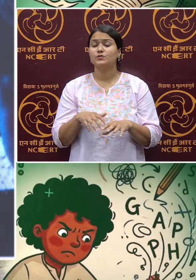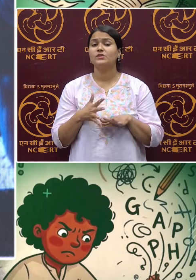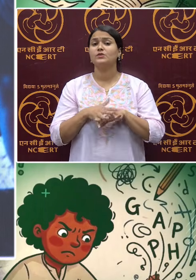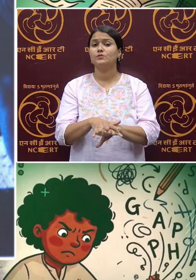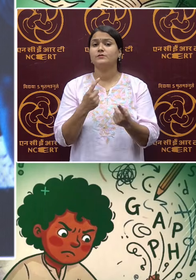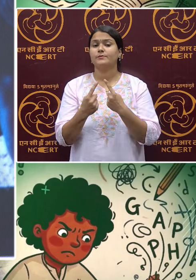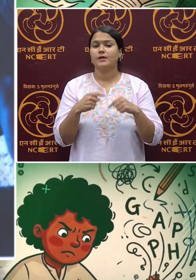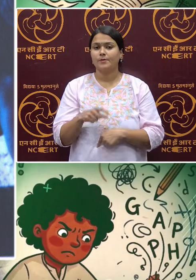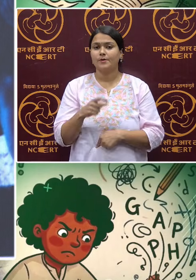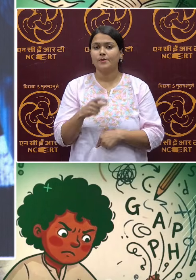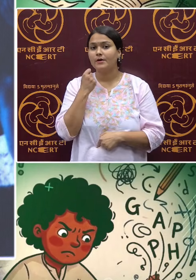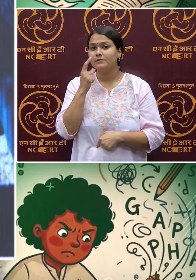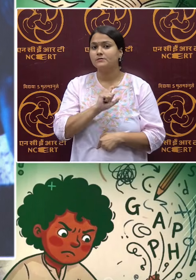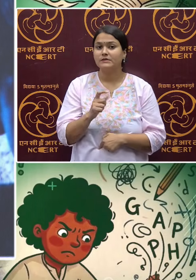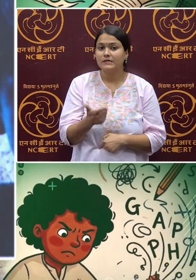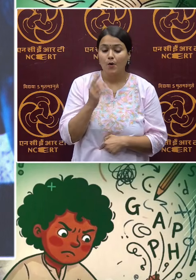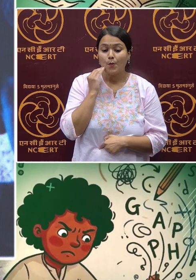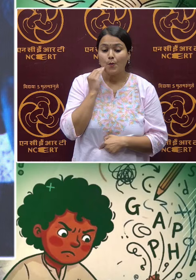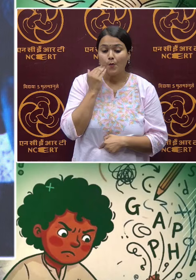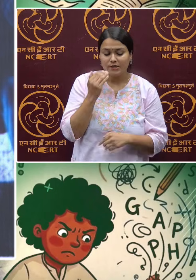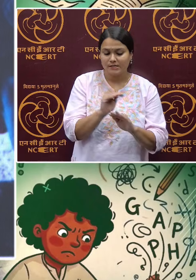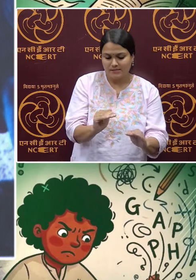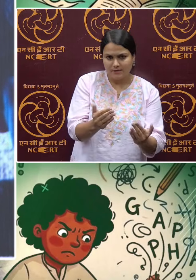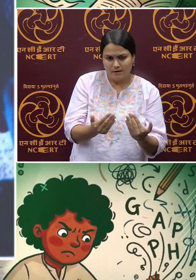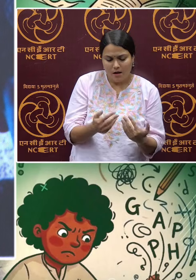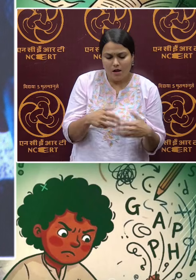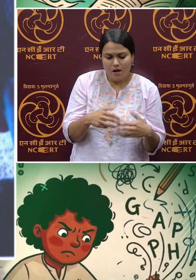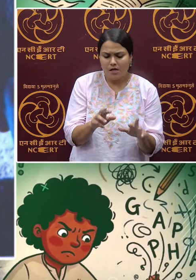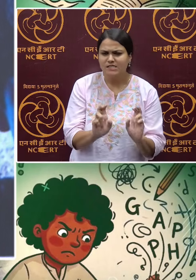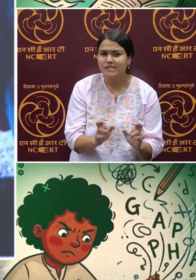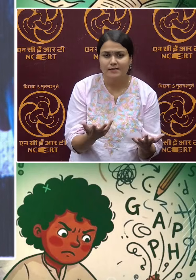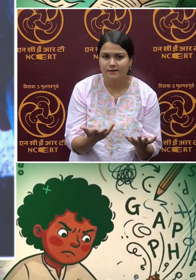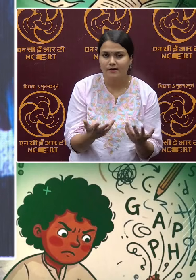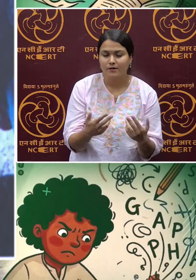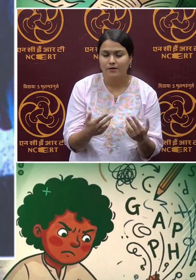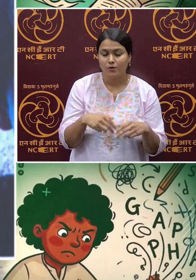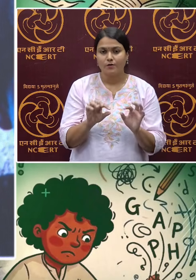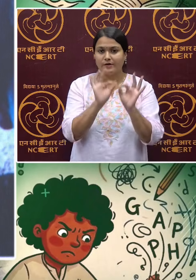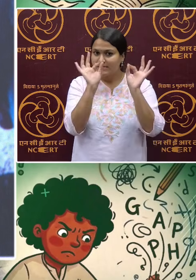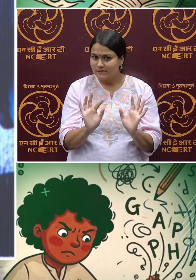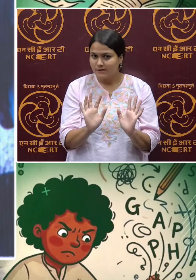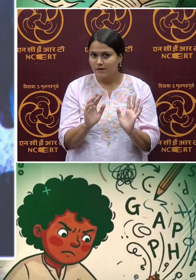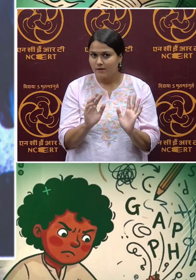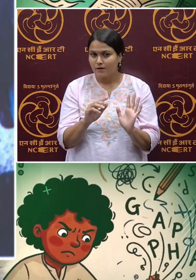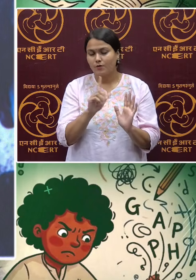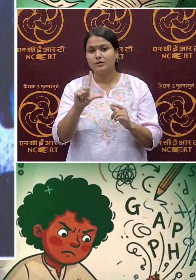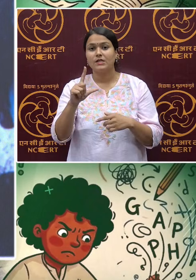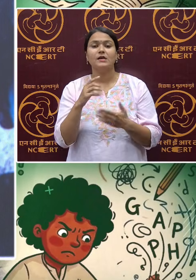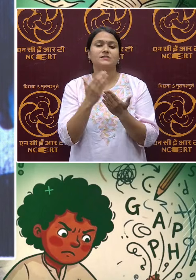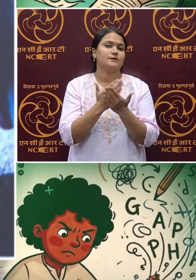हमें समझना ज़रूरी है that where the child is coming from and what the child needs, and accordingly we can design and develop the lesson